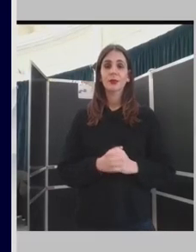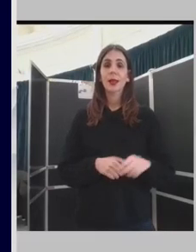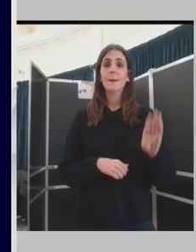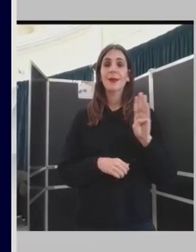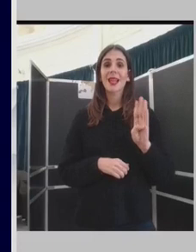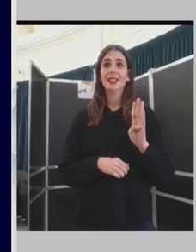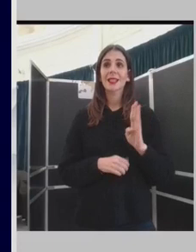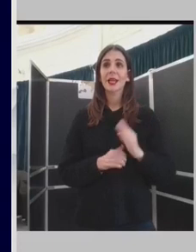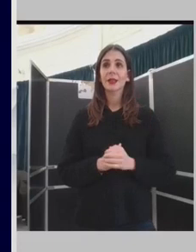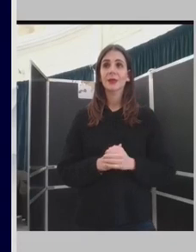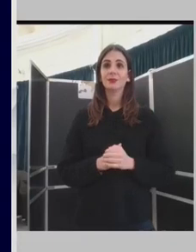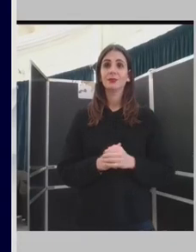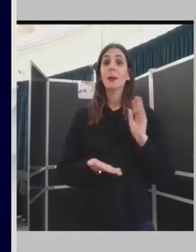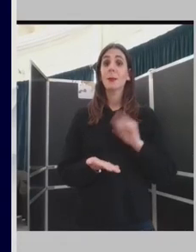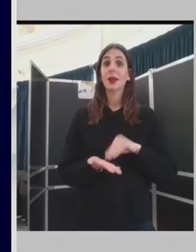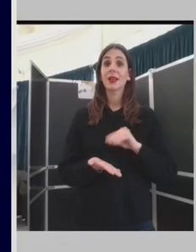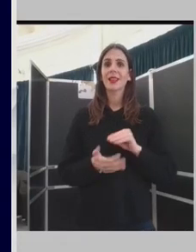Bellassai,